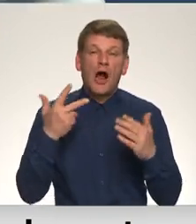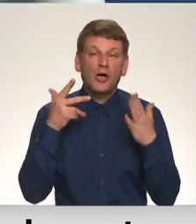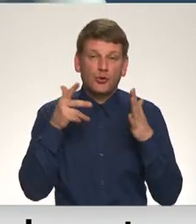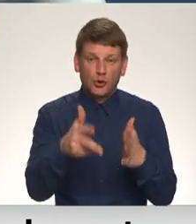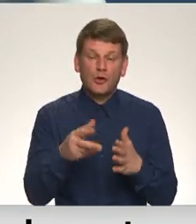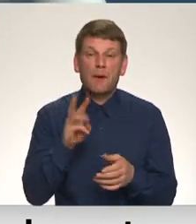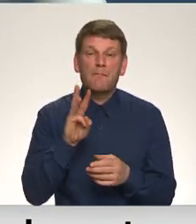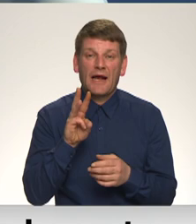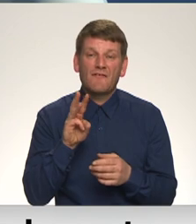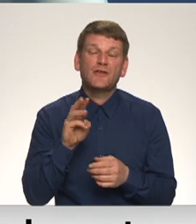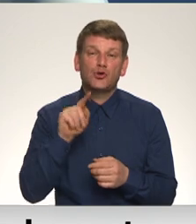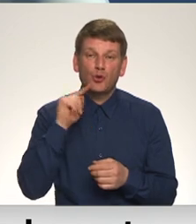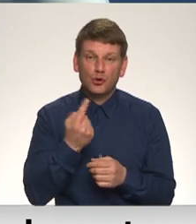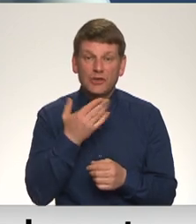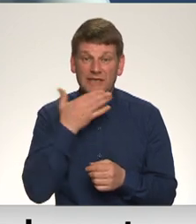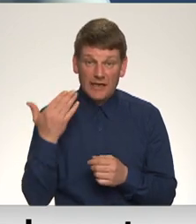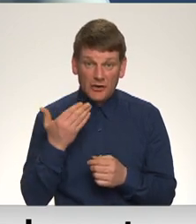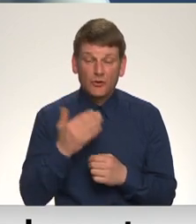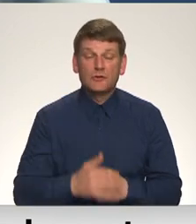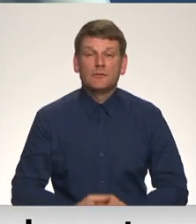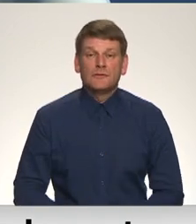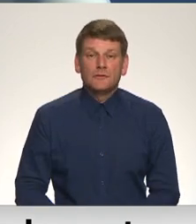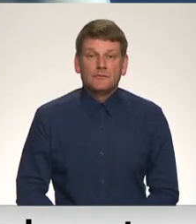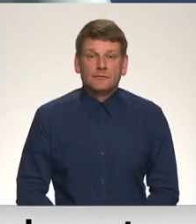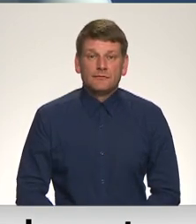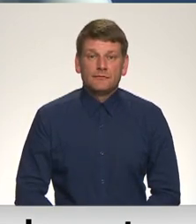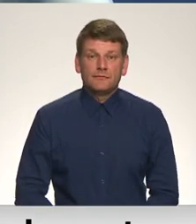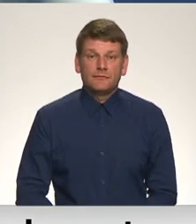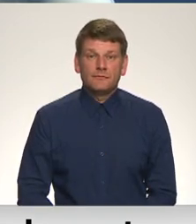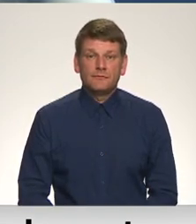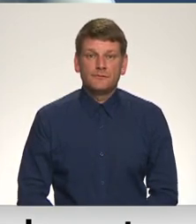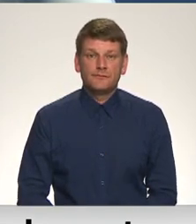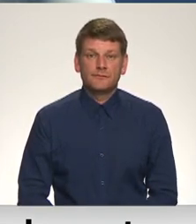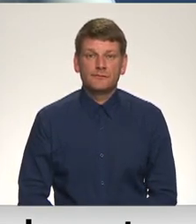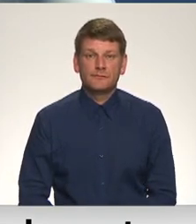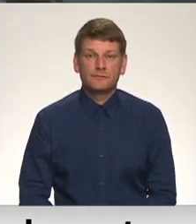8000 MW siltuma. Sandra Leitāne, Andris Pāns, Vidzemes televīzija.